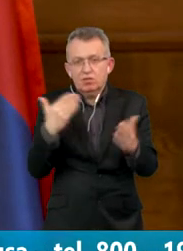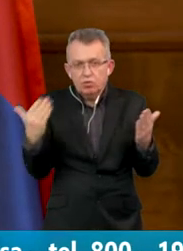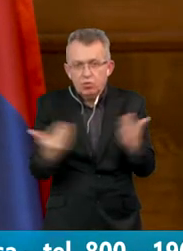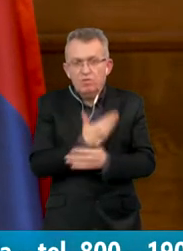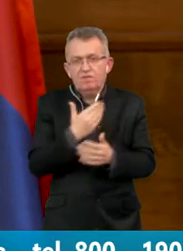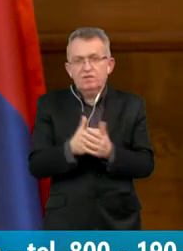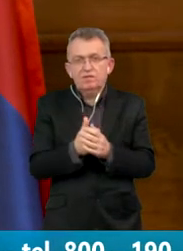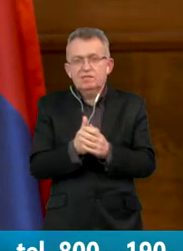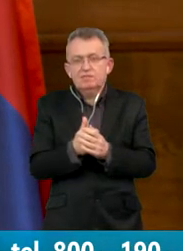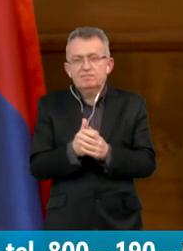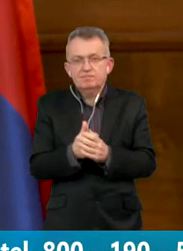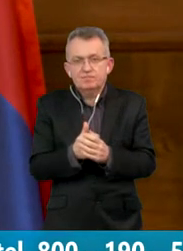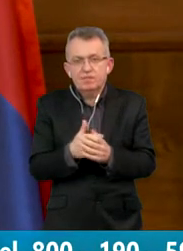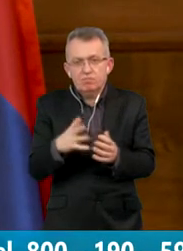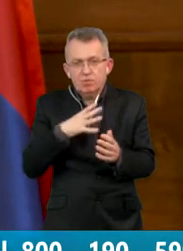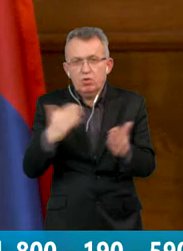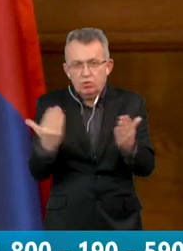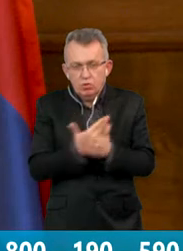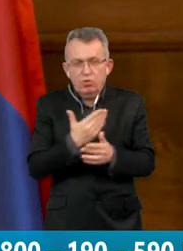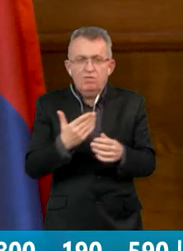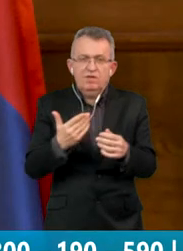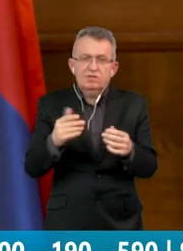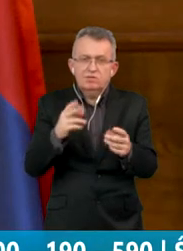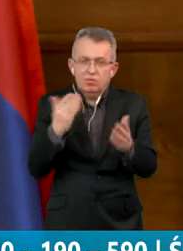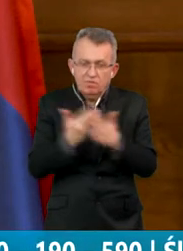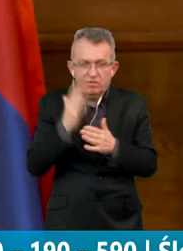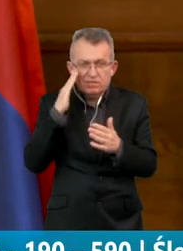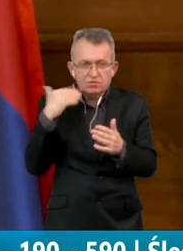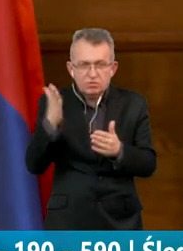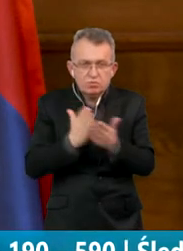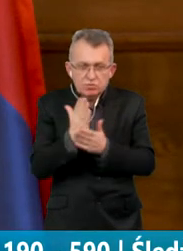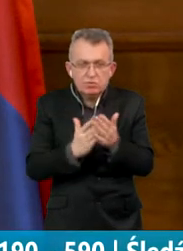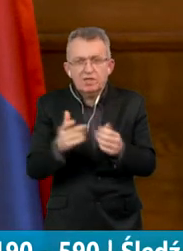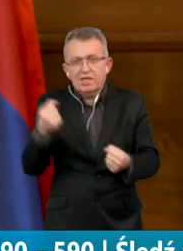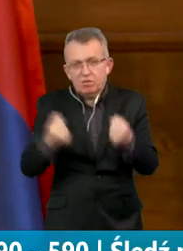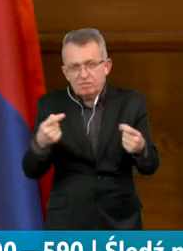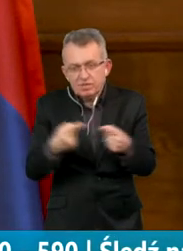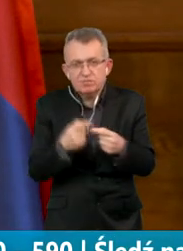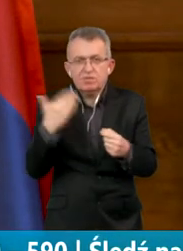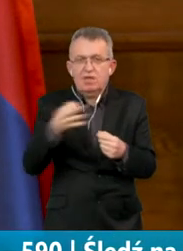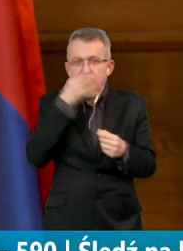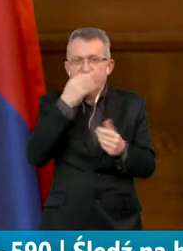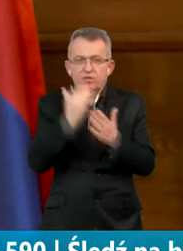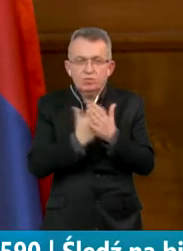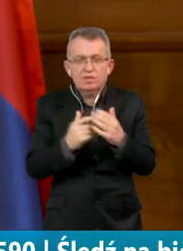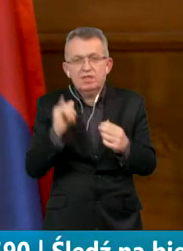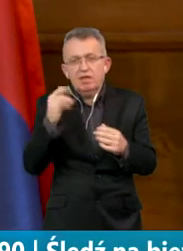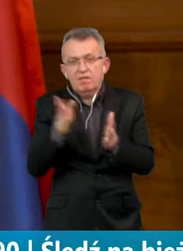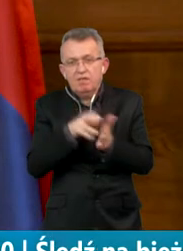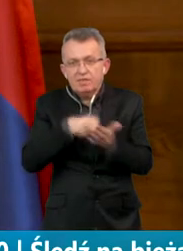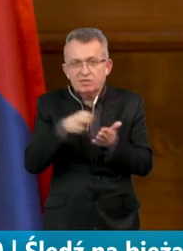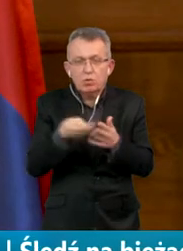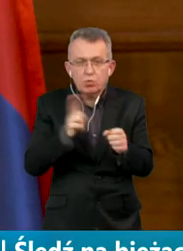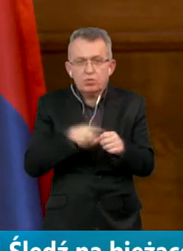nowy, były po prostu nowe, były, służyły mieszkańcom, kierowcom, ale także, a może przede wszystkim pieszym, którzy się